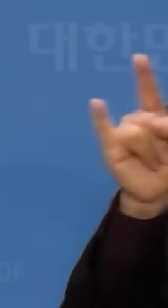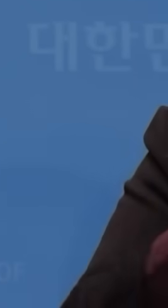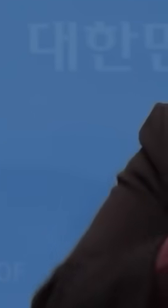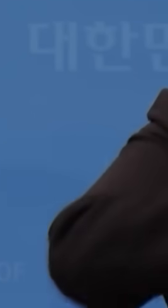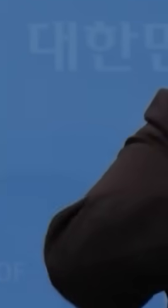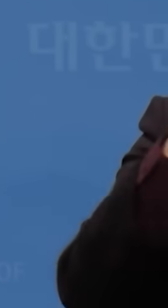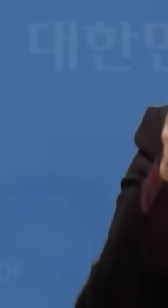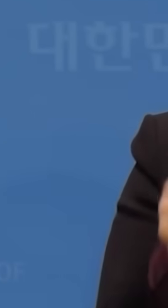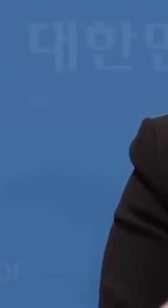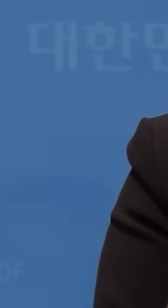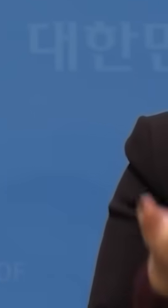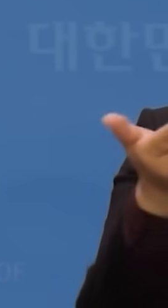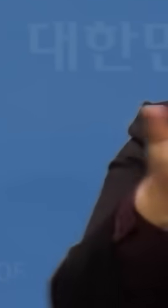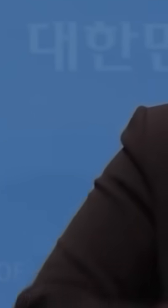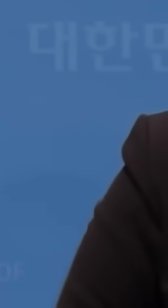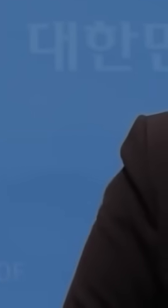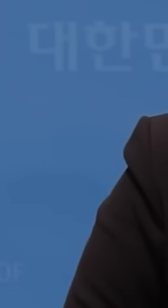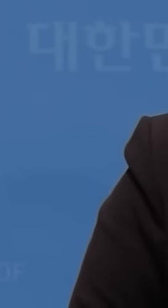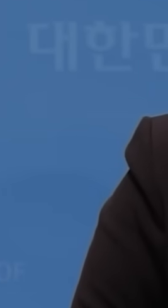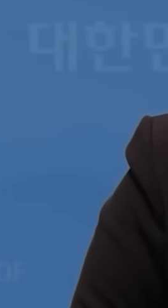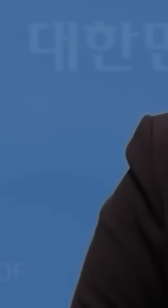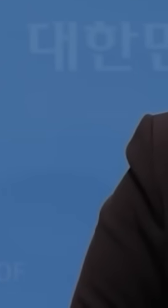인사드리겠습니다. 안녕하세요.